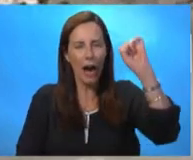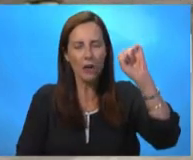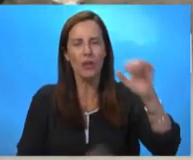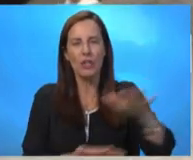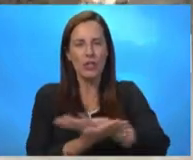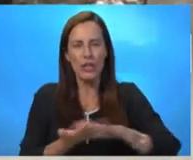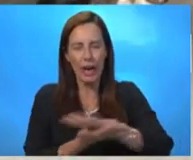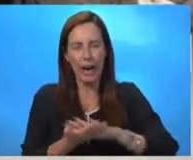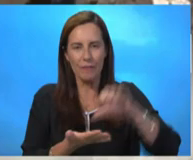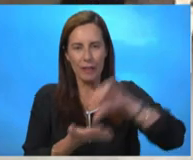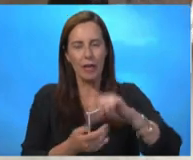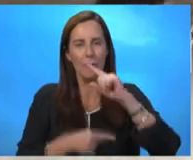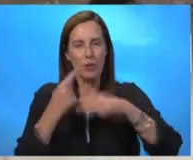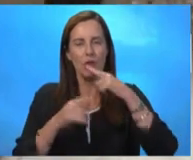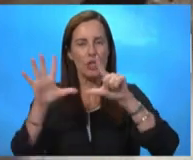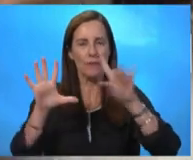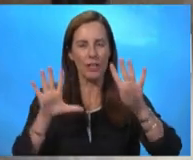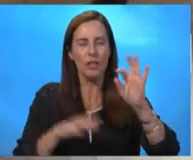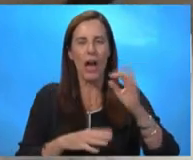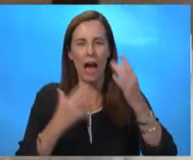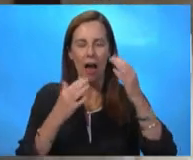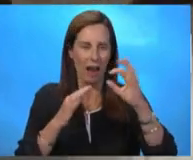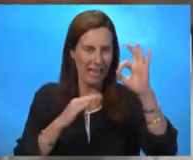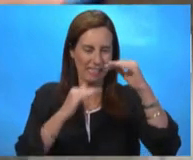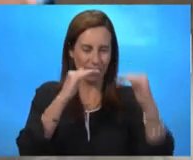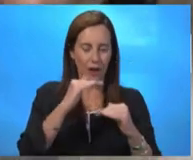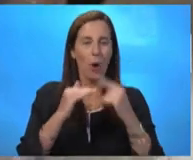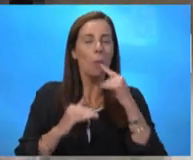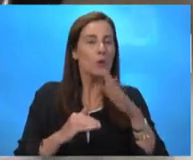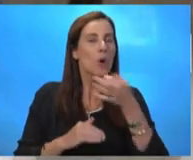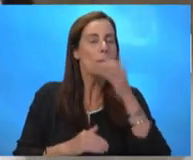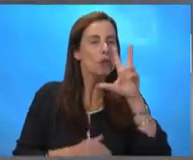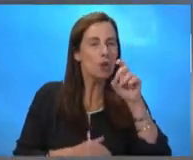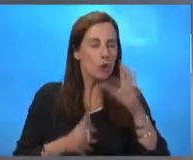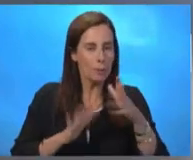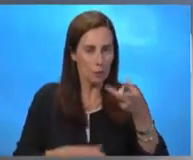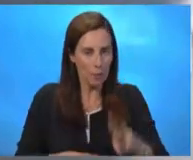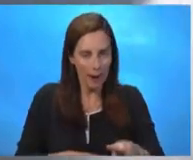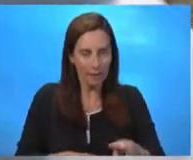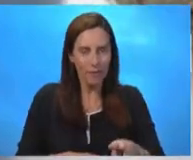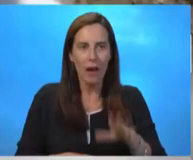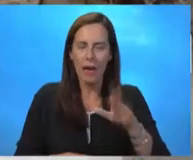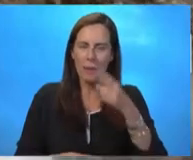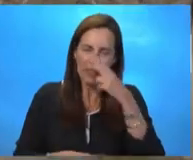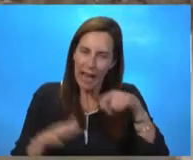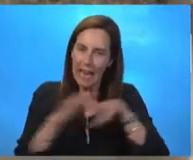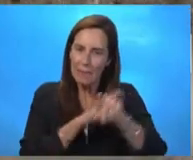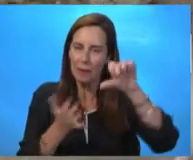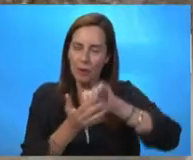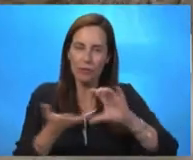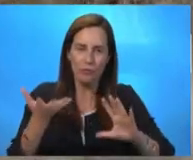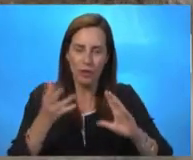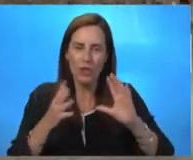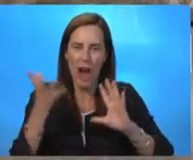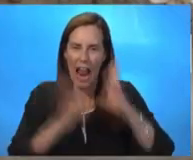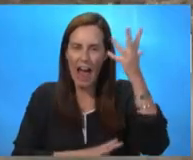בשנת 79 לספירה. הארכיאולוגים מניחים שהוא היה בין 30 לערך. גם הוא ניסה להימלט מהיר כשעליו ההתקרבה,